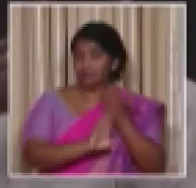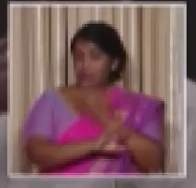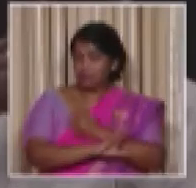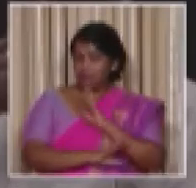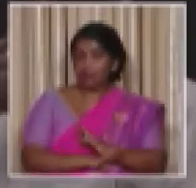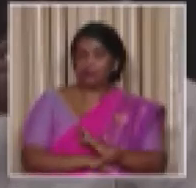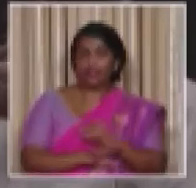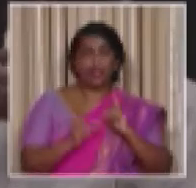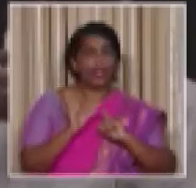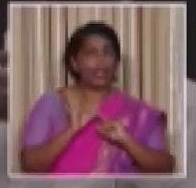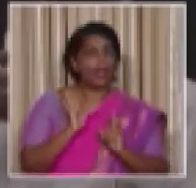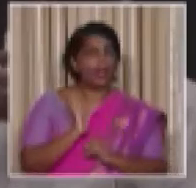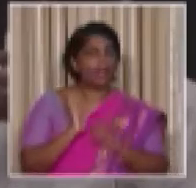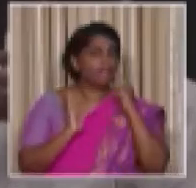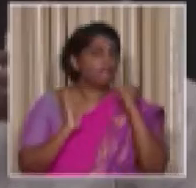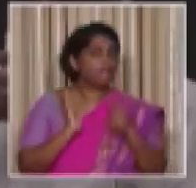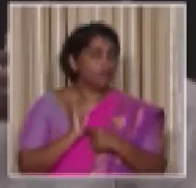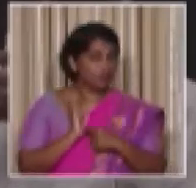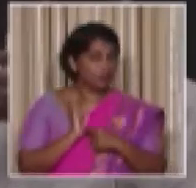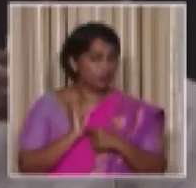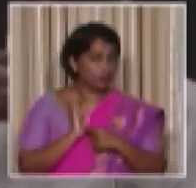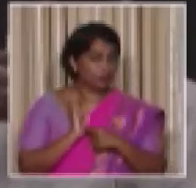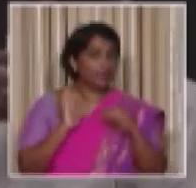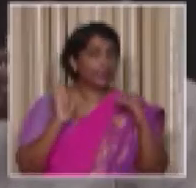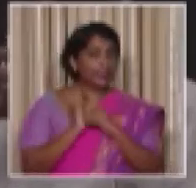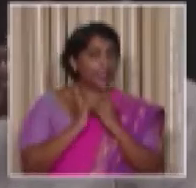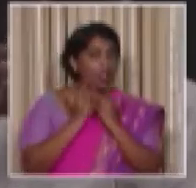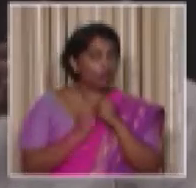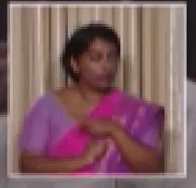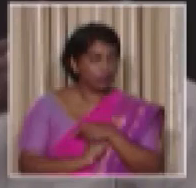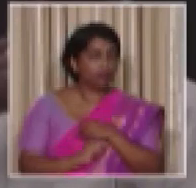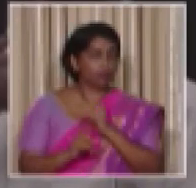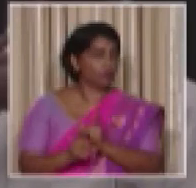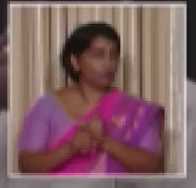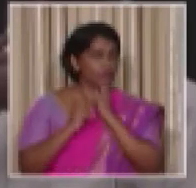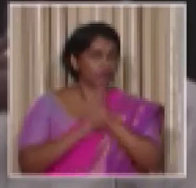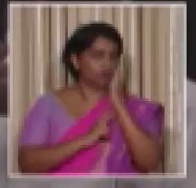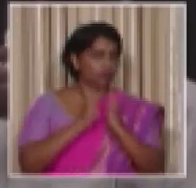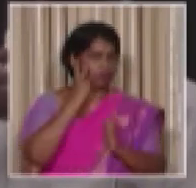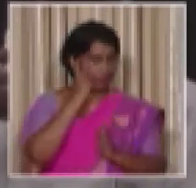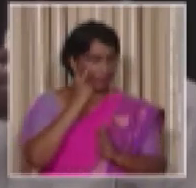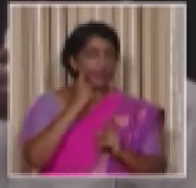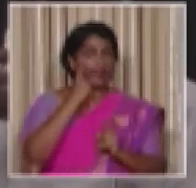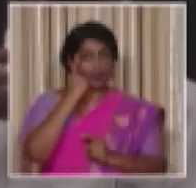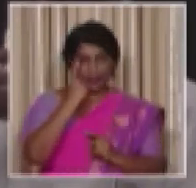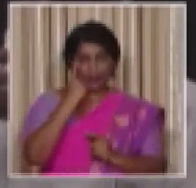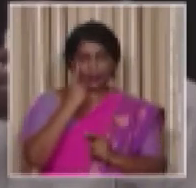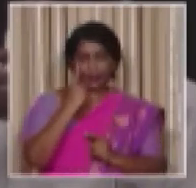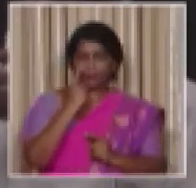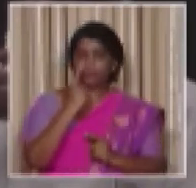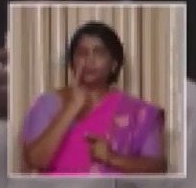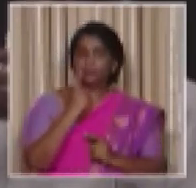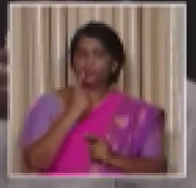ලද අධ්‍යයන පොදු සාතික පත්‍ර උසස් පෙළ විභාගයේ ඉසෙඩ් අගය පදනම් දෙකක් මත. එකක් මෙරිට්